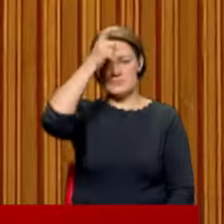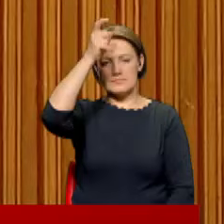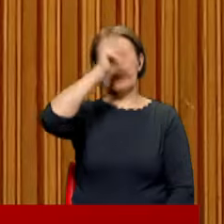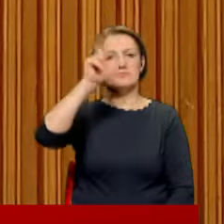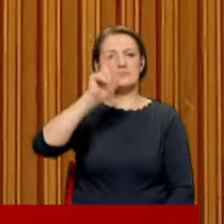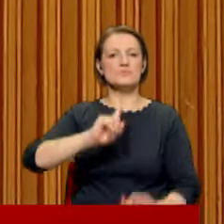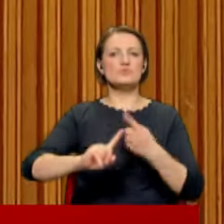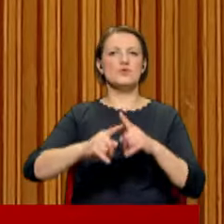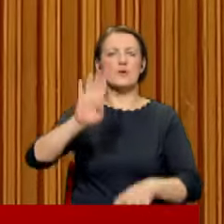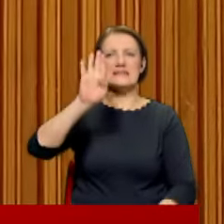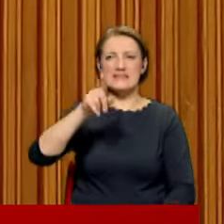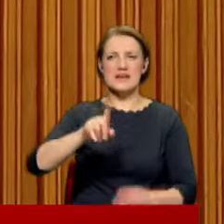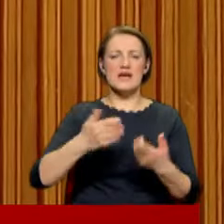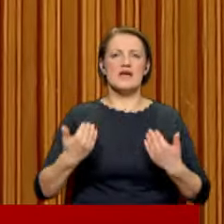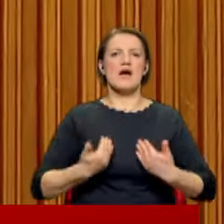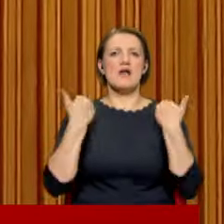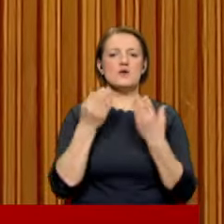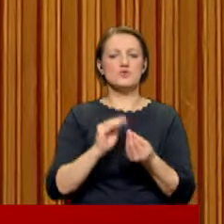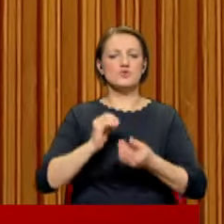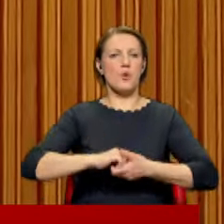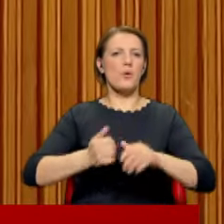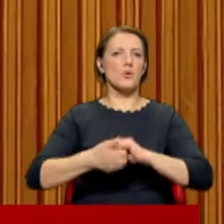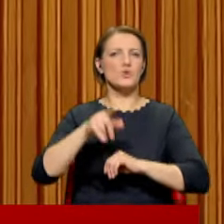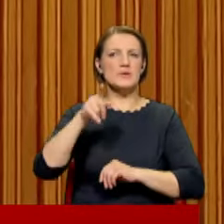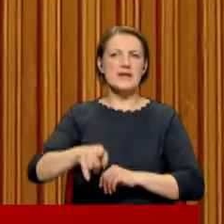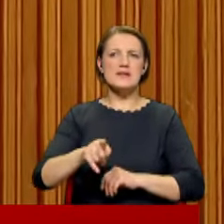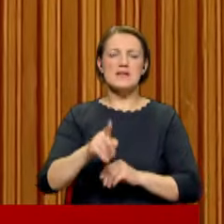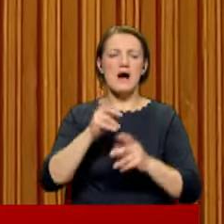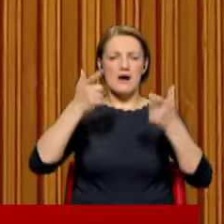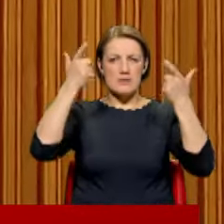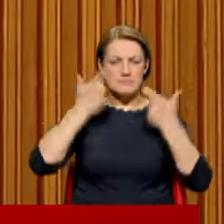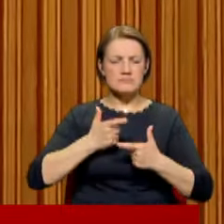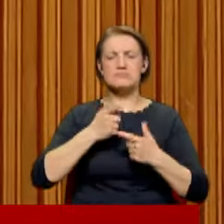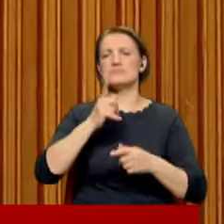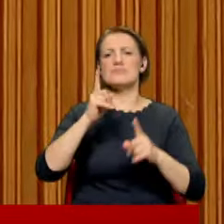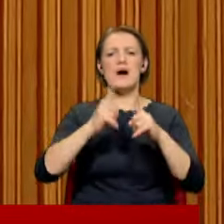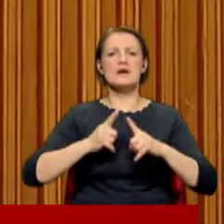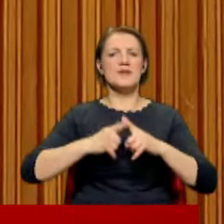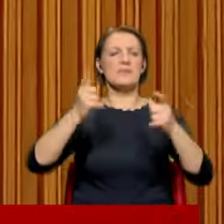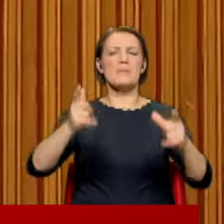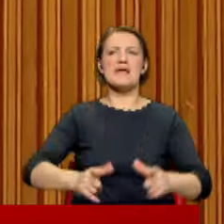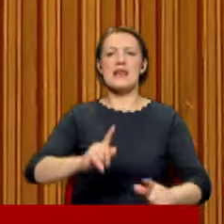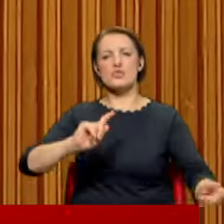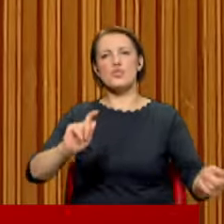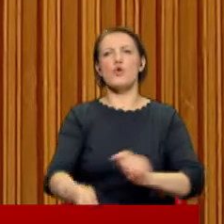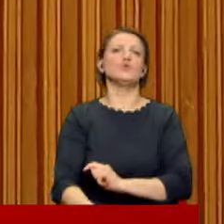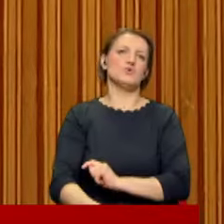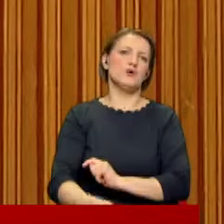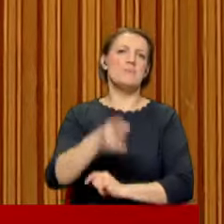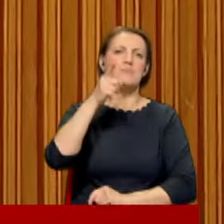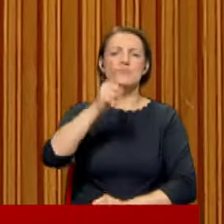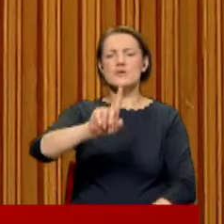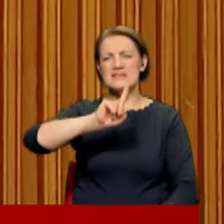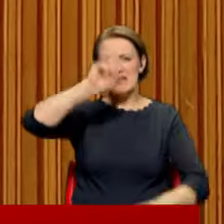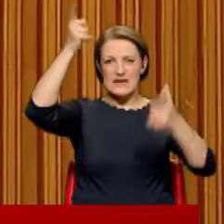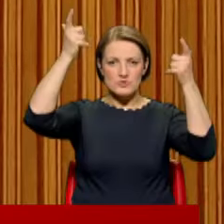Türkiye'de bürokrasi ve yargı suç örgütlerinin hakimiyet ve hesaplaşma alanına dönüştüyse bunun